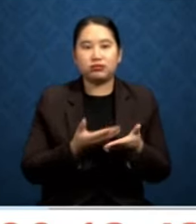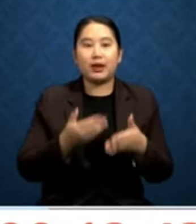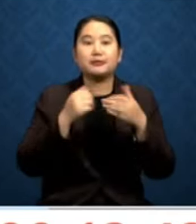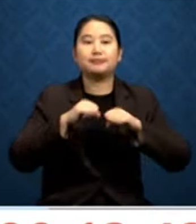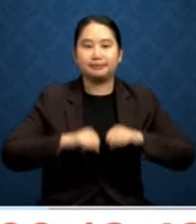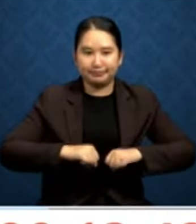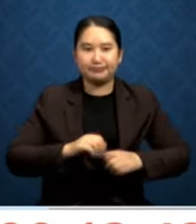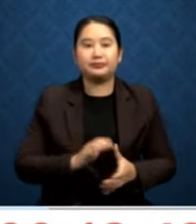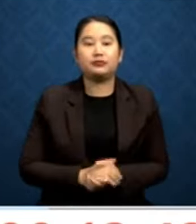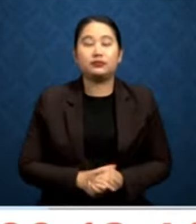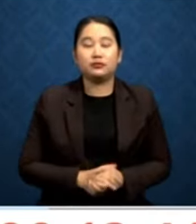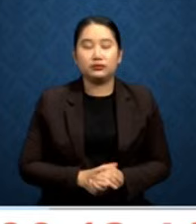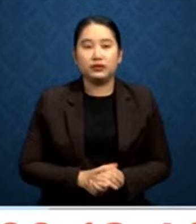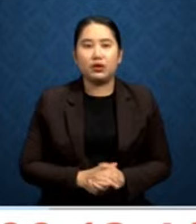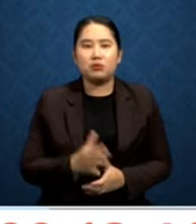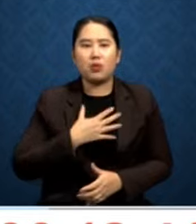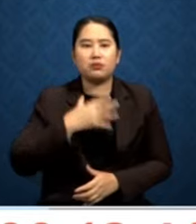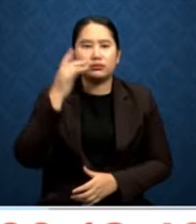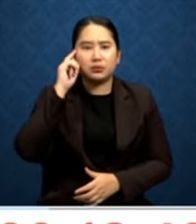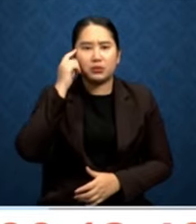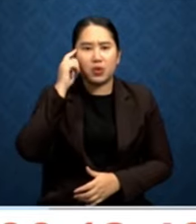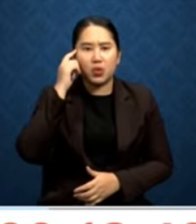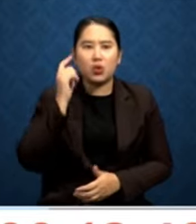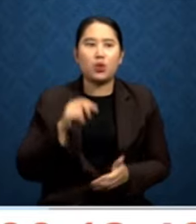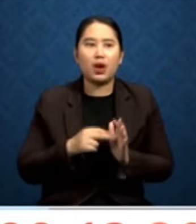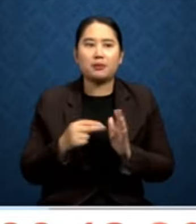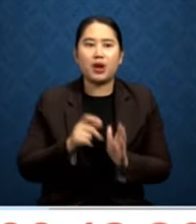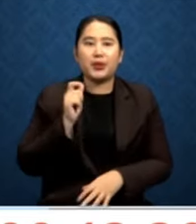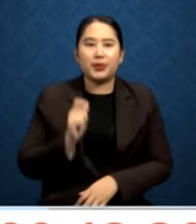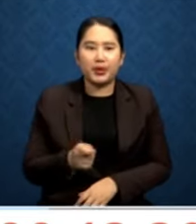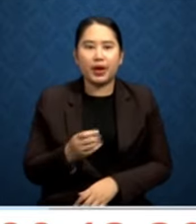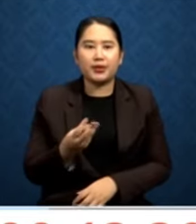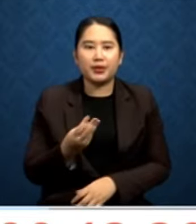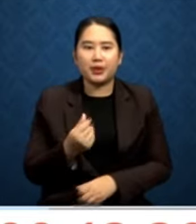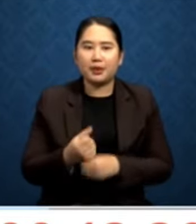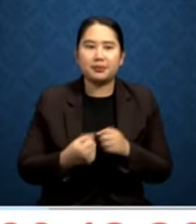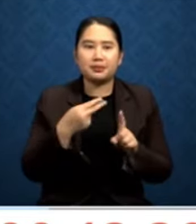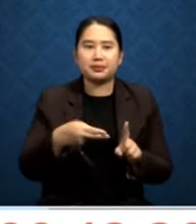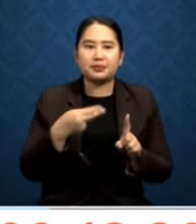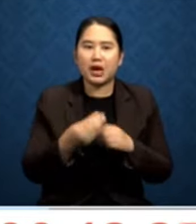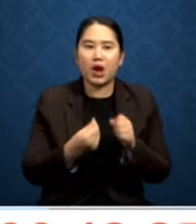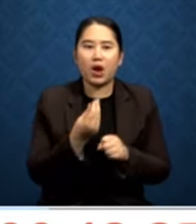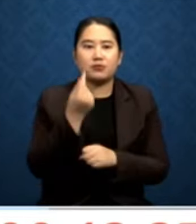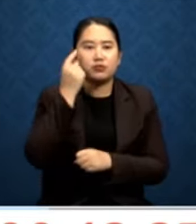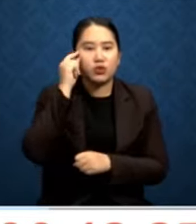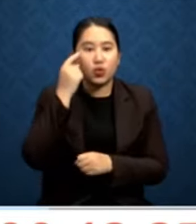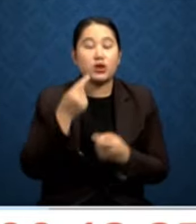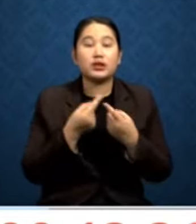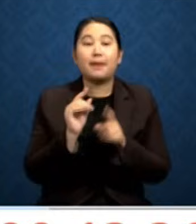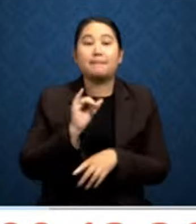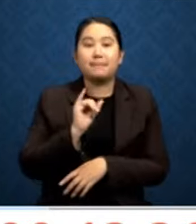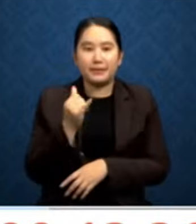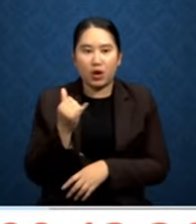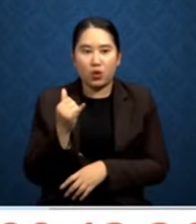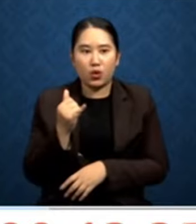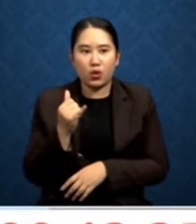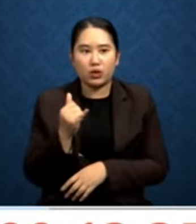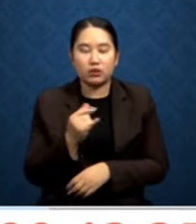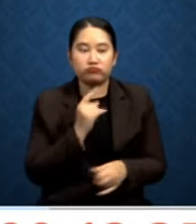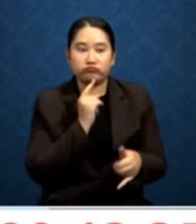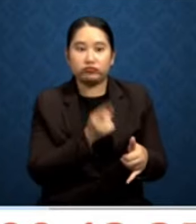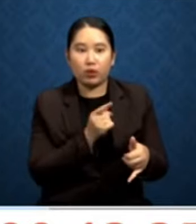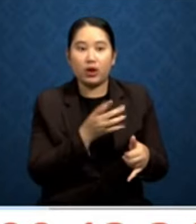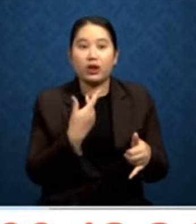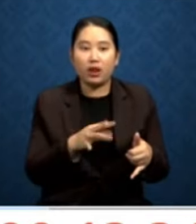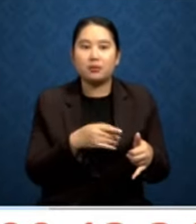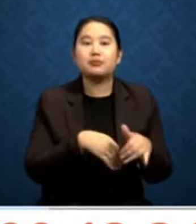ศิ์นะครับซึ่งผมกไม่รู้ว่าจะถกตัดศิลอีกเป็นกี่หมื่นปีแต่เหนว่าบางท่านที่ ที่ถูก 9 หารนะต